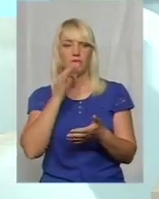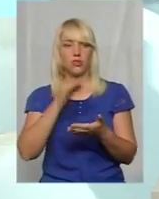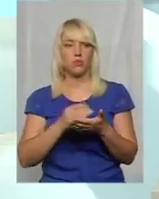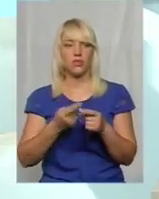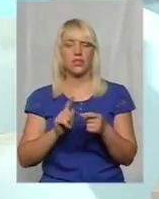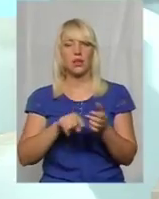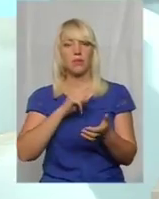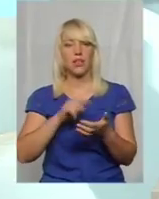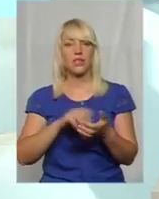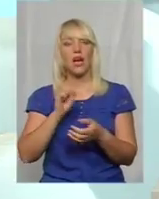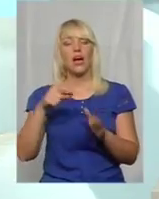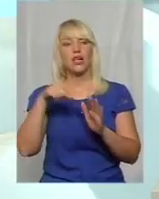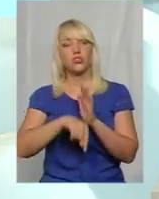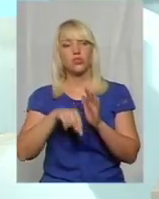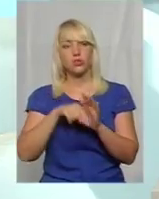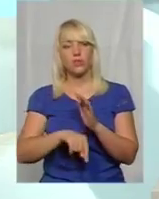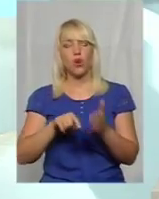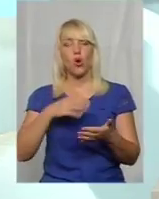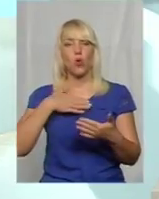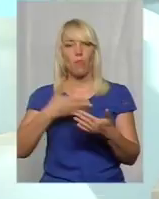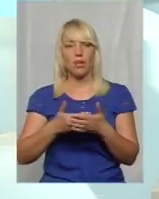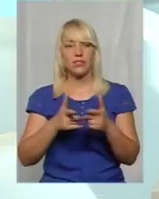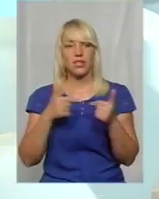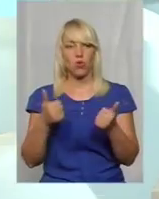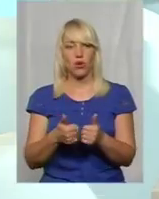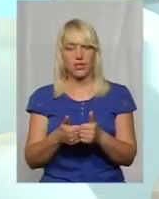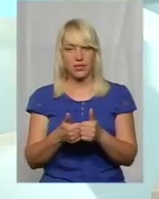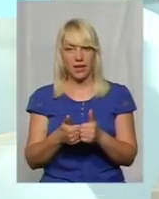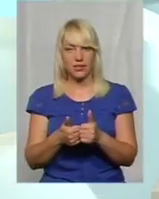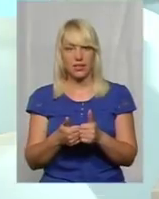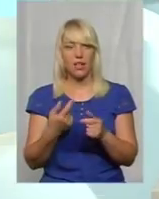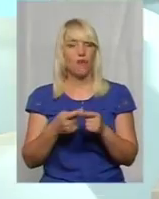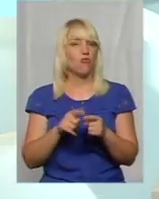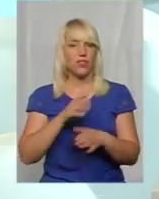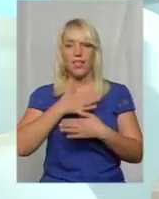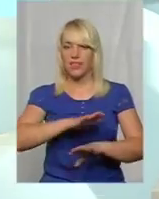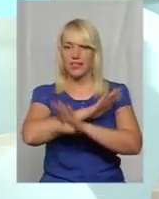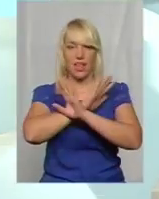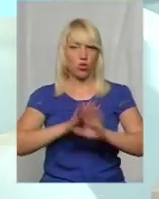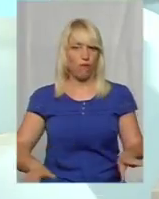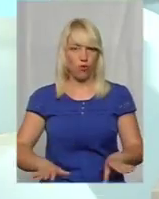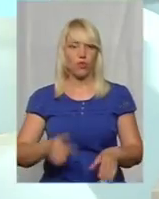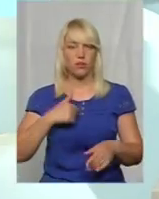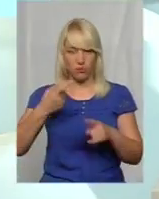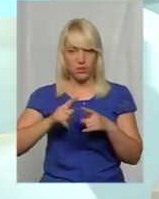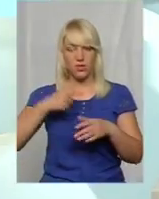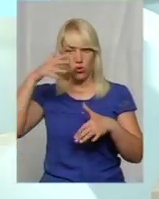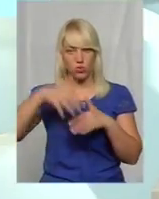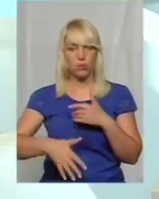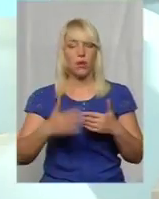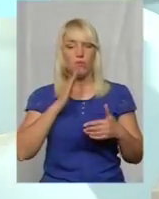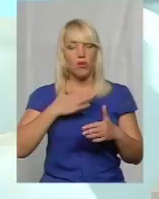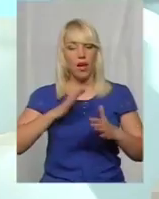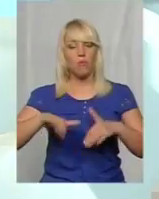питання. Да, а от стосовно громадських організацій, ну, вони не задоволені, ми це розуміємо. Моя порада